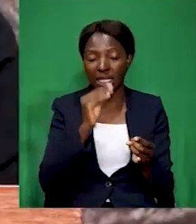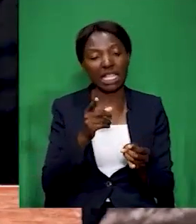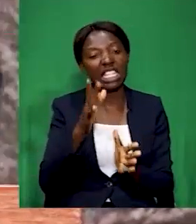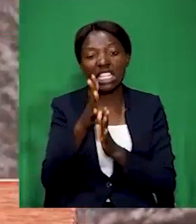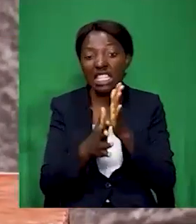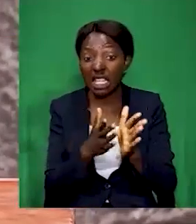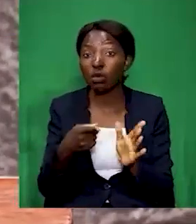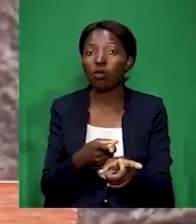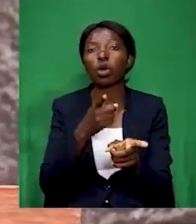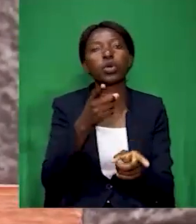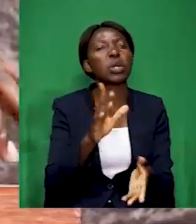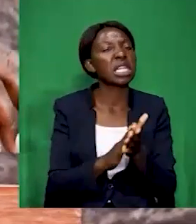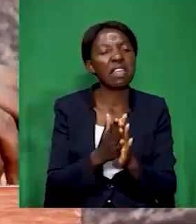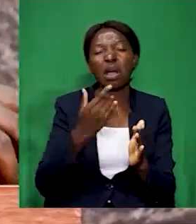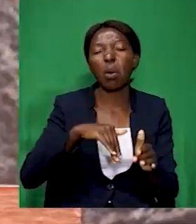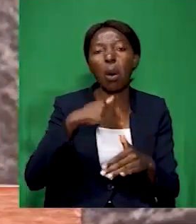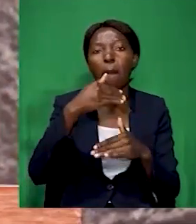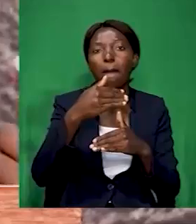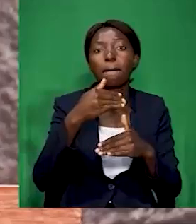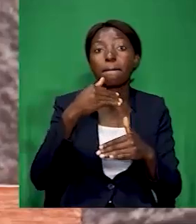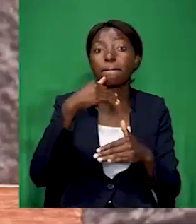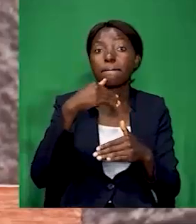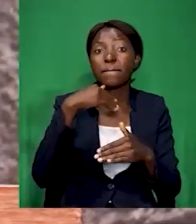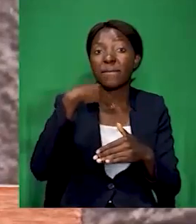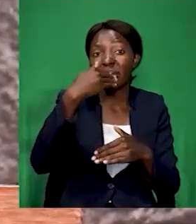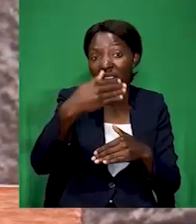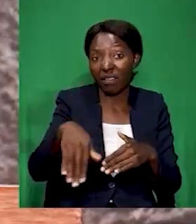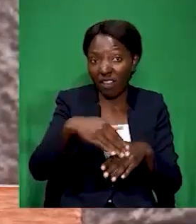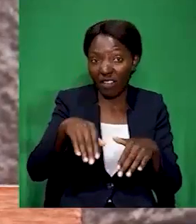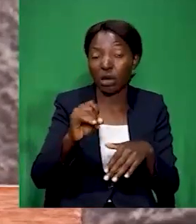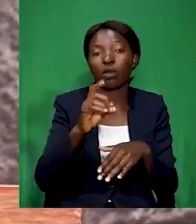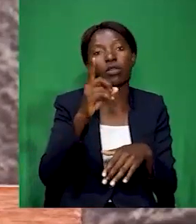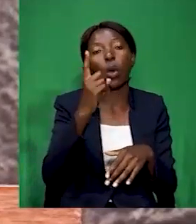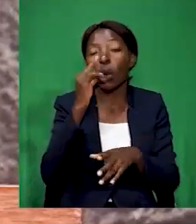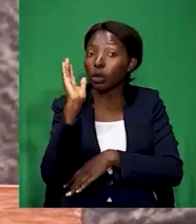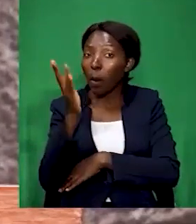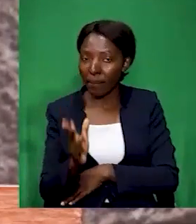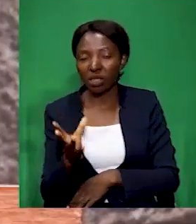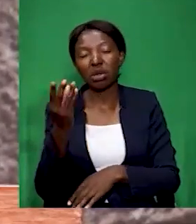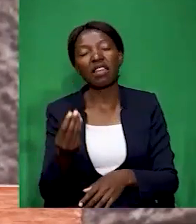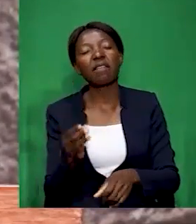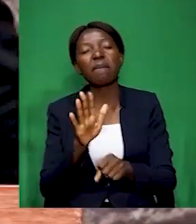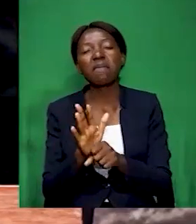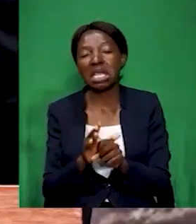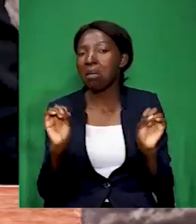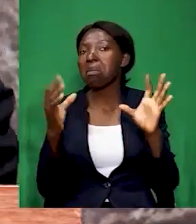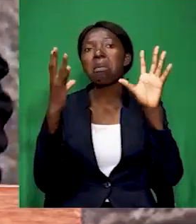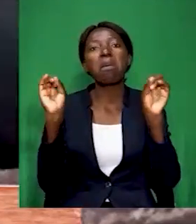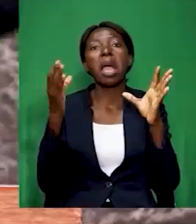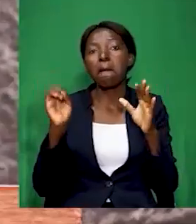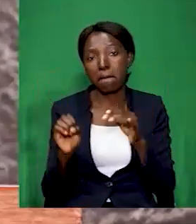zvichakuteverai. Handizvo zvinoenda mberi. Zvino kuteverai kumashure. Kana maenda neivhangeri iyoyi. Asi vandinoona mazuva